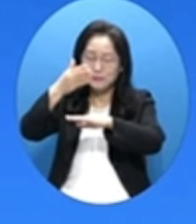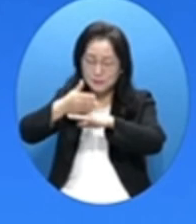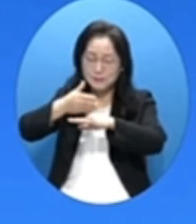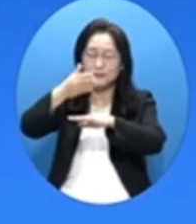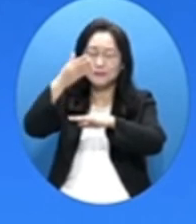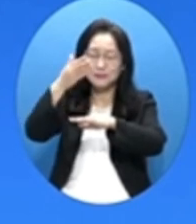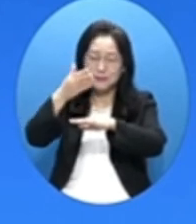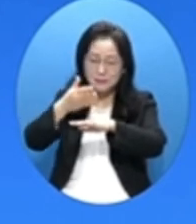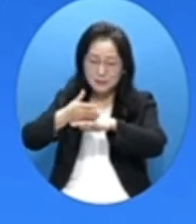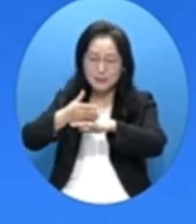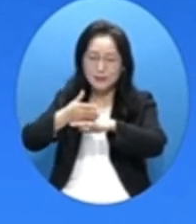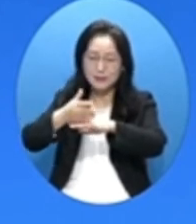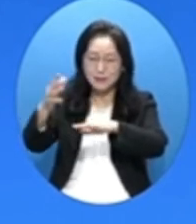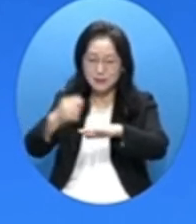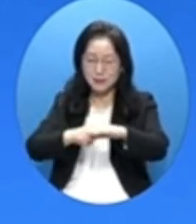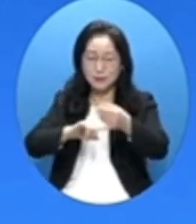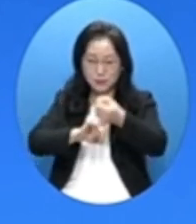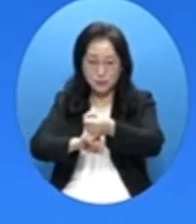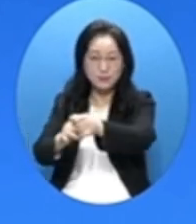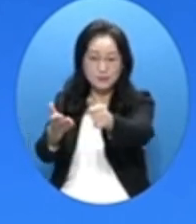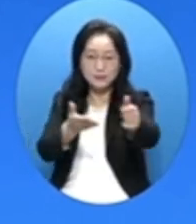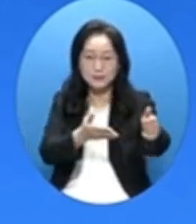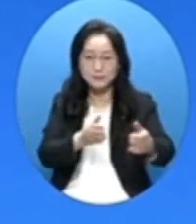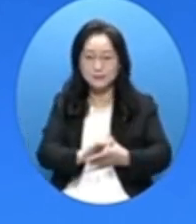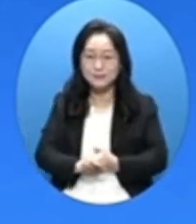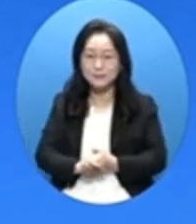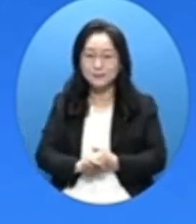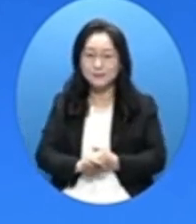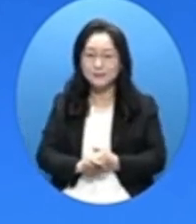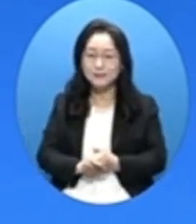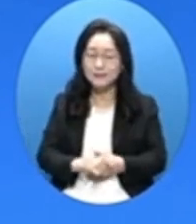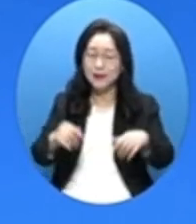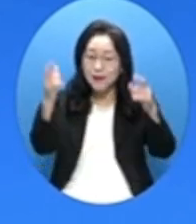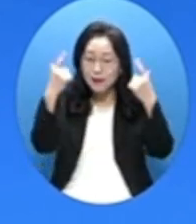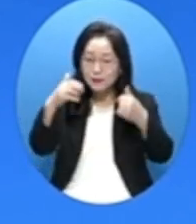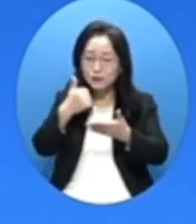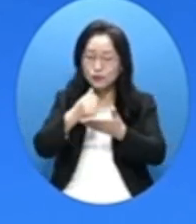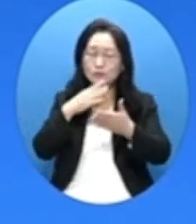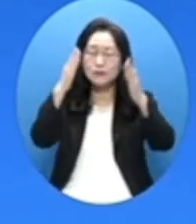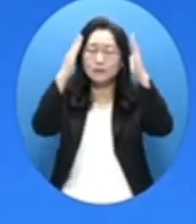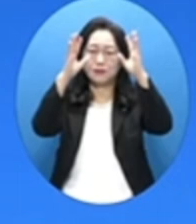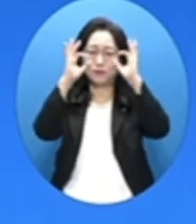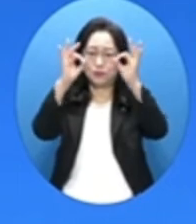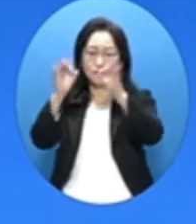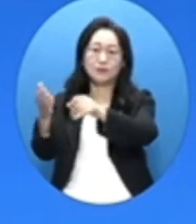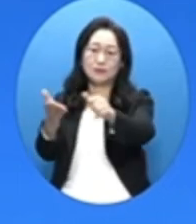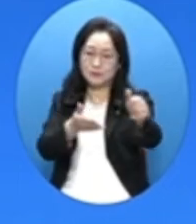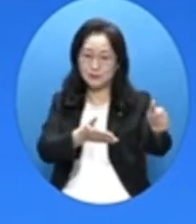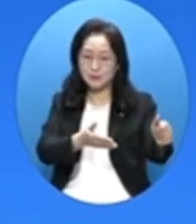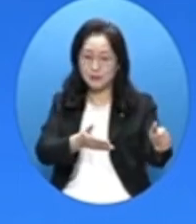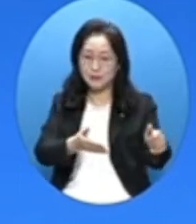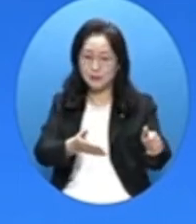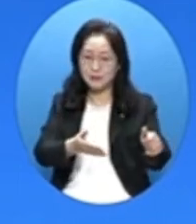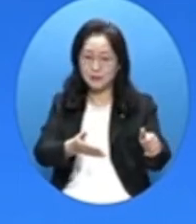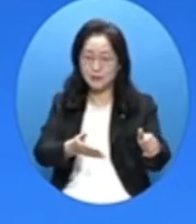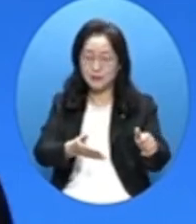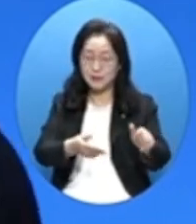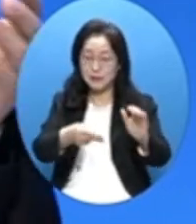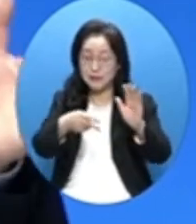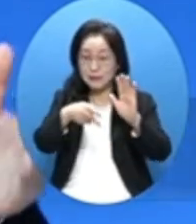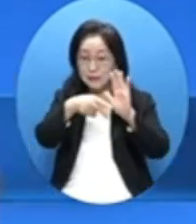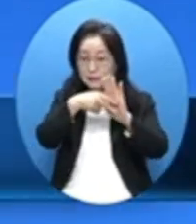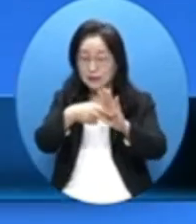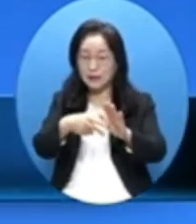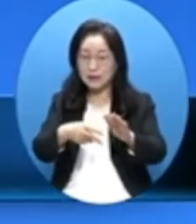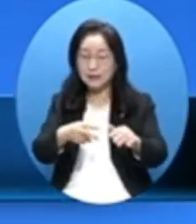감사 또 감사로 나가는 여러분 모두가 되기를 바랍니다 언제나 주님만 바라보고 나가야 됩니다이 사진 전자는